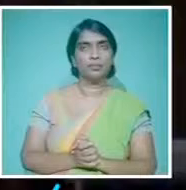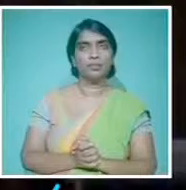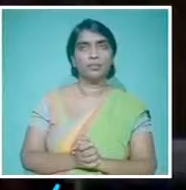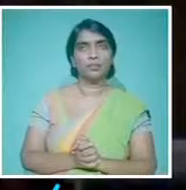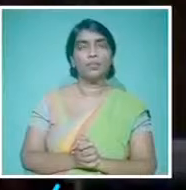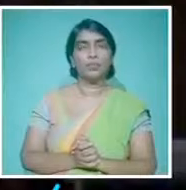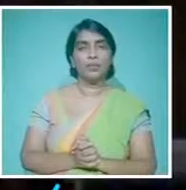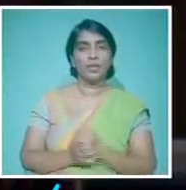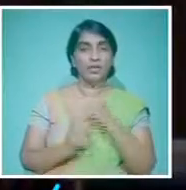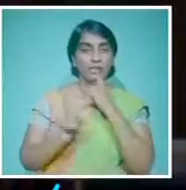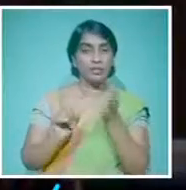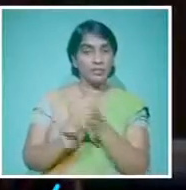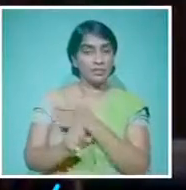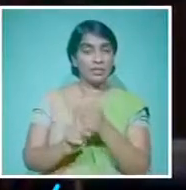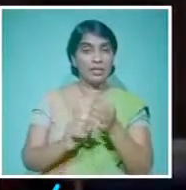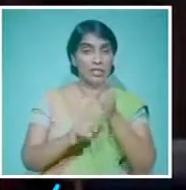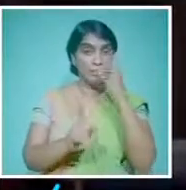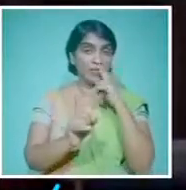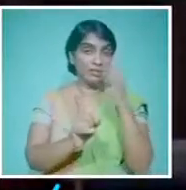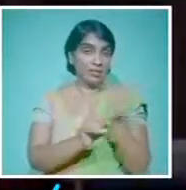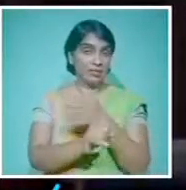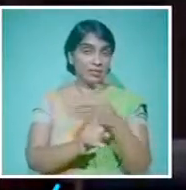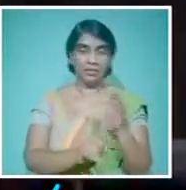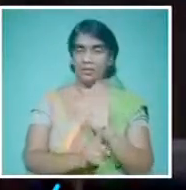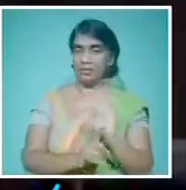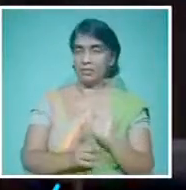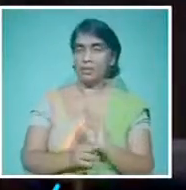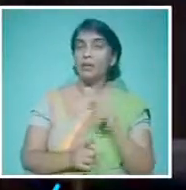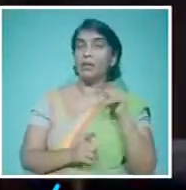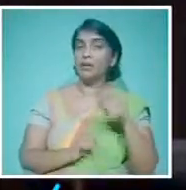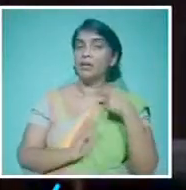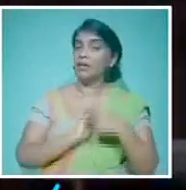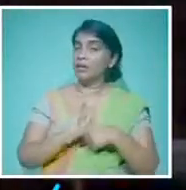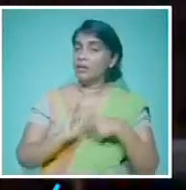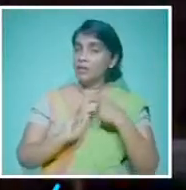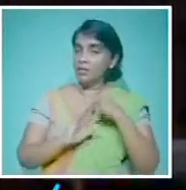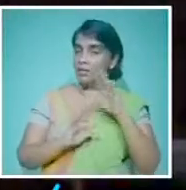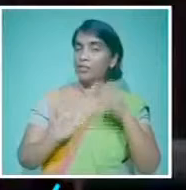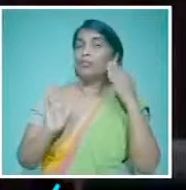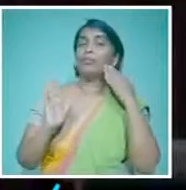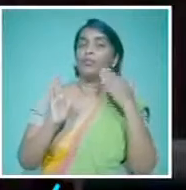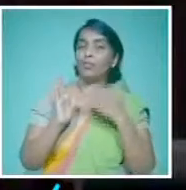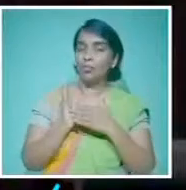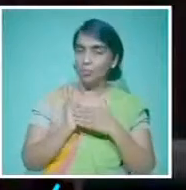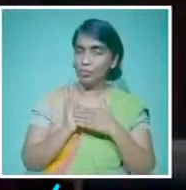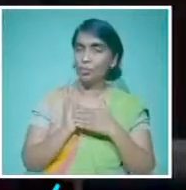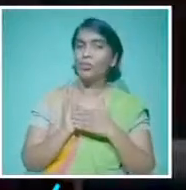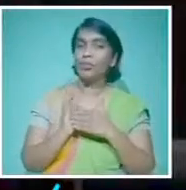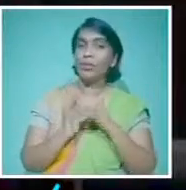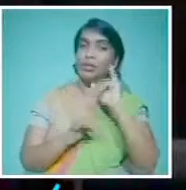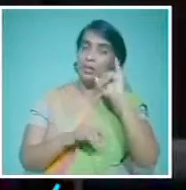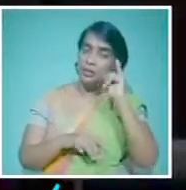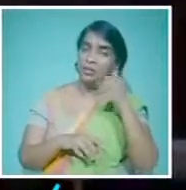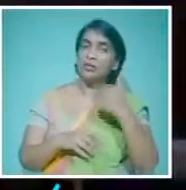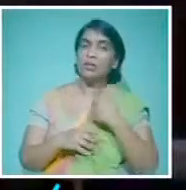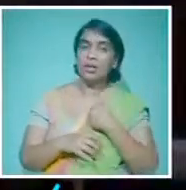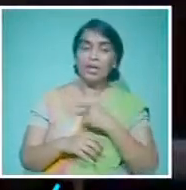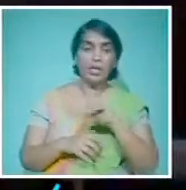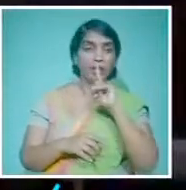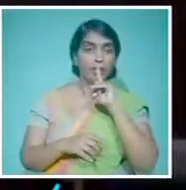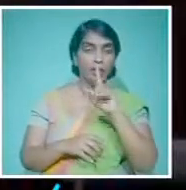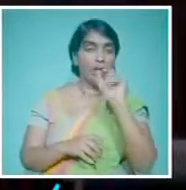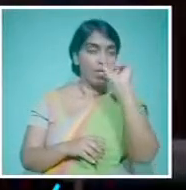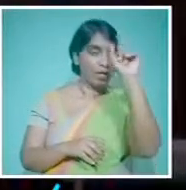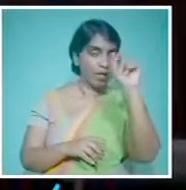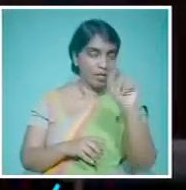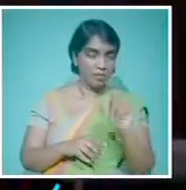mama me sudu nu gara mana garu janadi butu mana, me rata timun tatkaya teka. Yang bidya ki mamme kiyapu nam